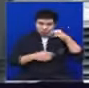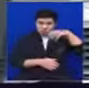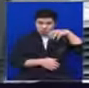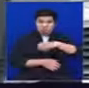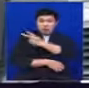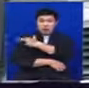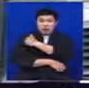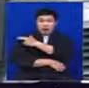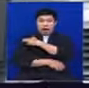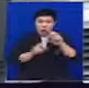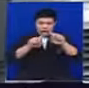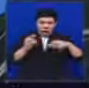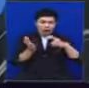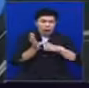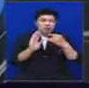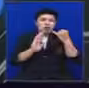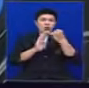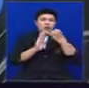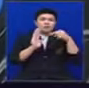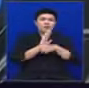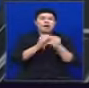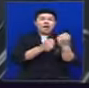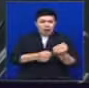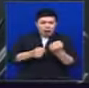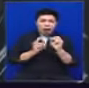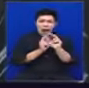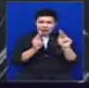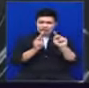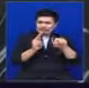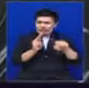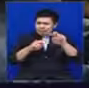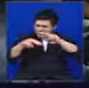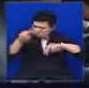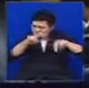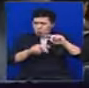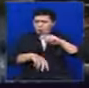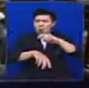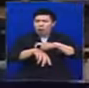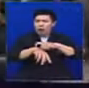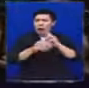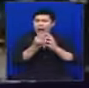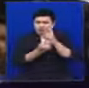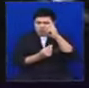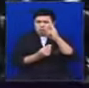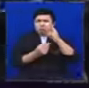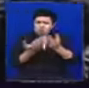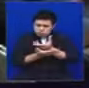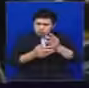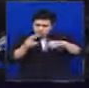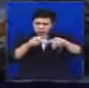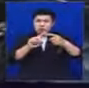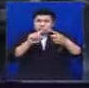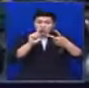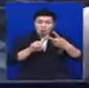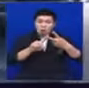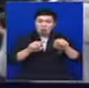รังสีจังหวัดราชบุรีโดยมีคณะทำงานตรวจสอบข้อเท็จจริงจะใช้เวลาประมาณ2สัปดาห์ประเด็นที่2พิจาร